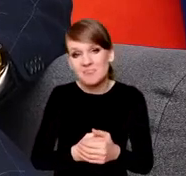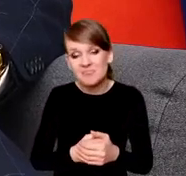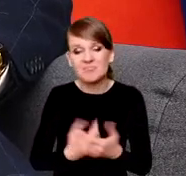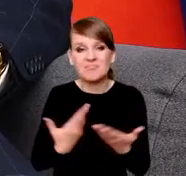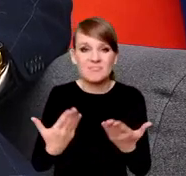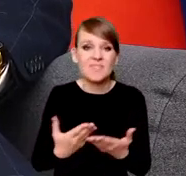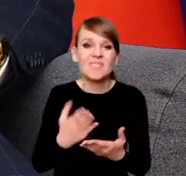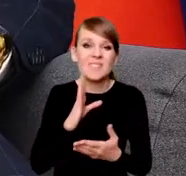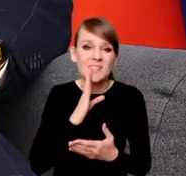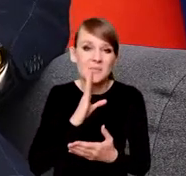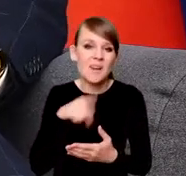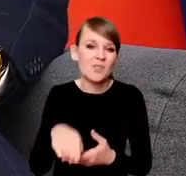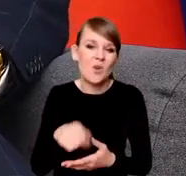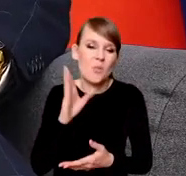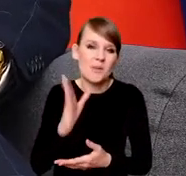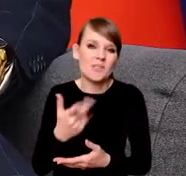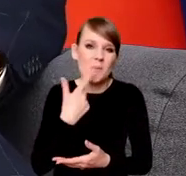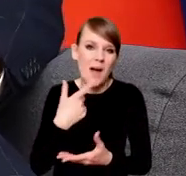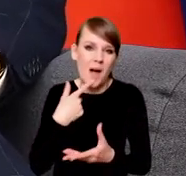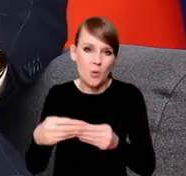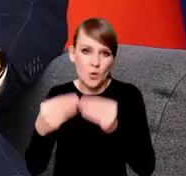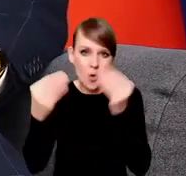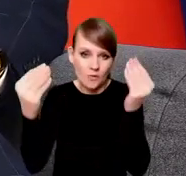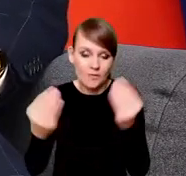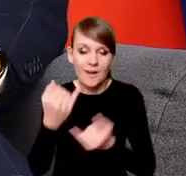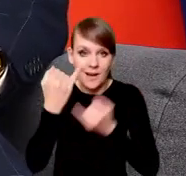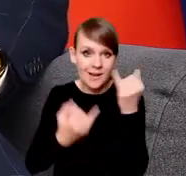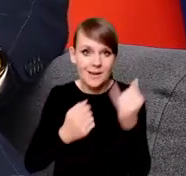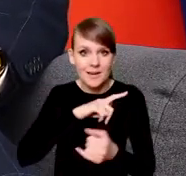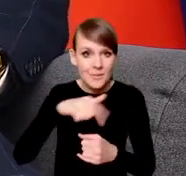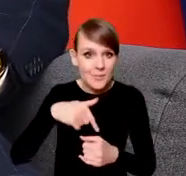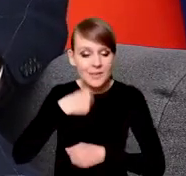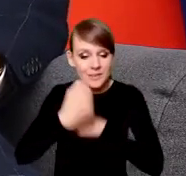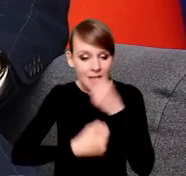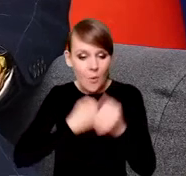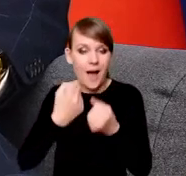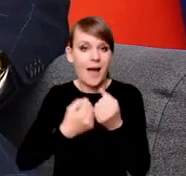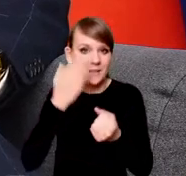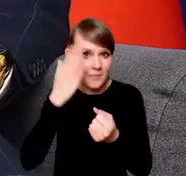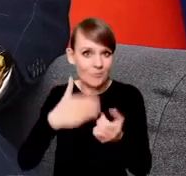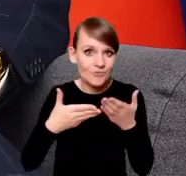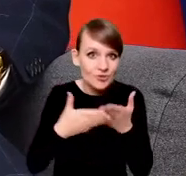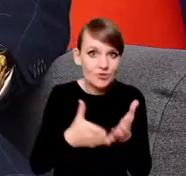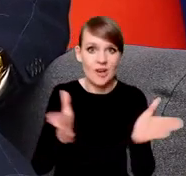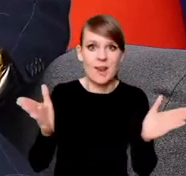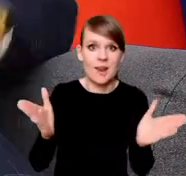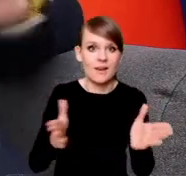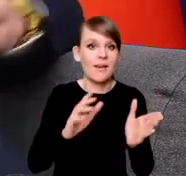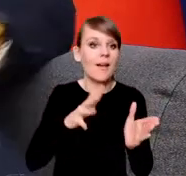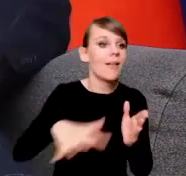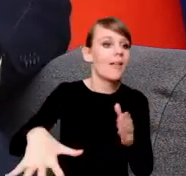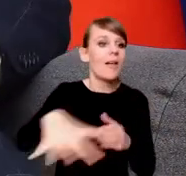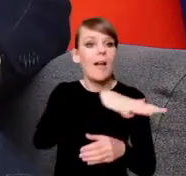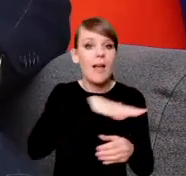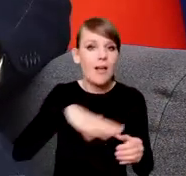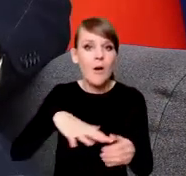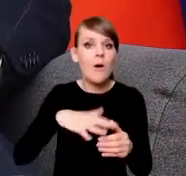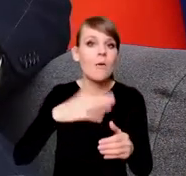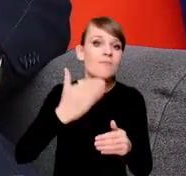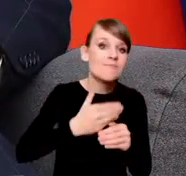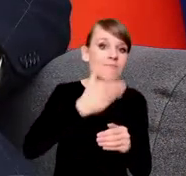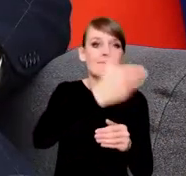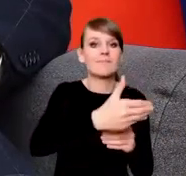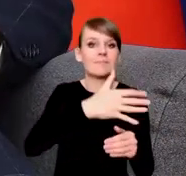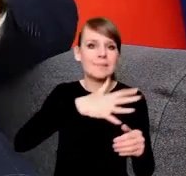będzie to mało rozwojowe. Dopiero kiedy wyjdziemy z naszymi inicjatywami na szersze wody, najpierw te regionalne, a później znacznie szersze krajowe albo